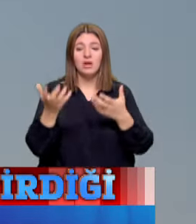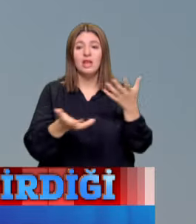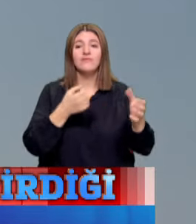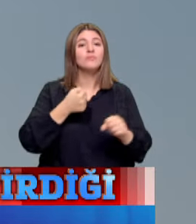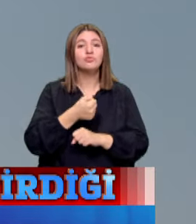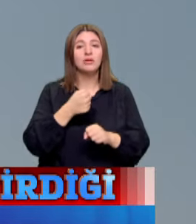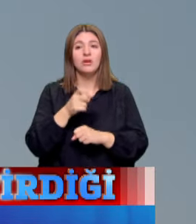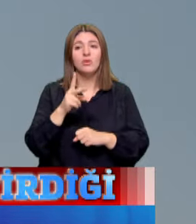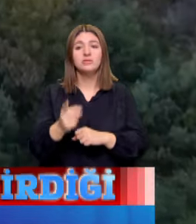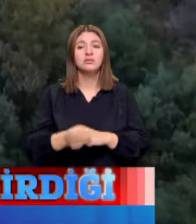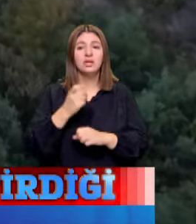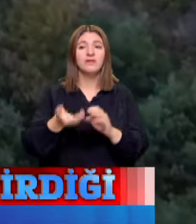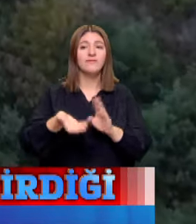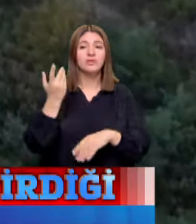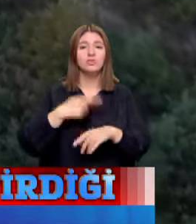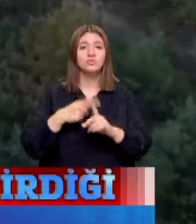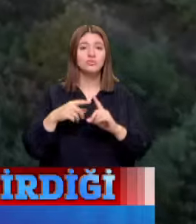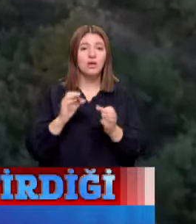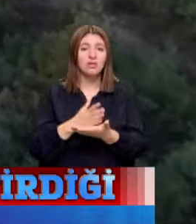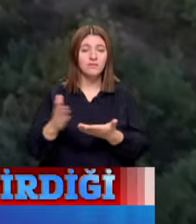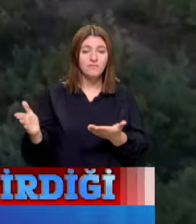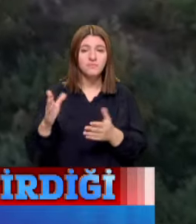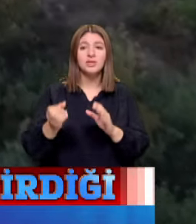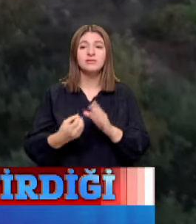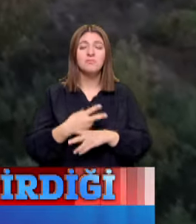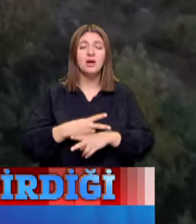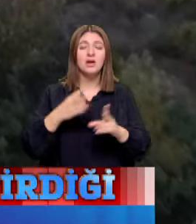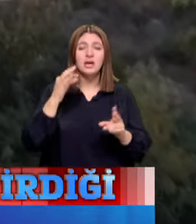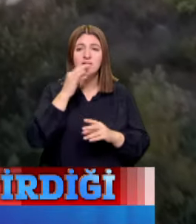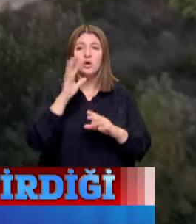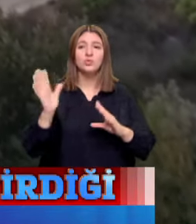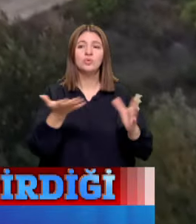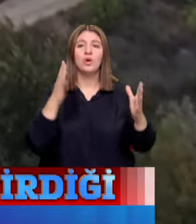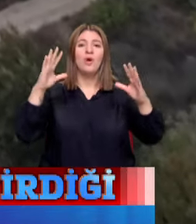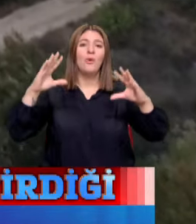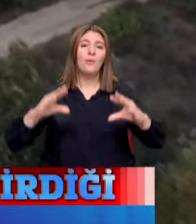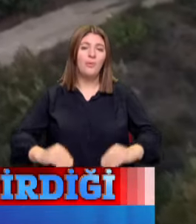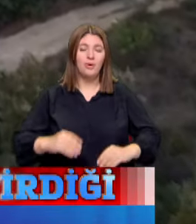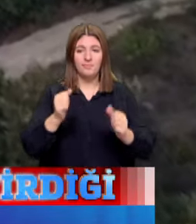Alevlerle mücadele 12 saate aşkın bir süre devam etti. Sabaha karşı rüzgarın etkisini